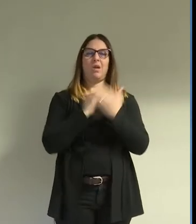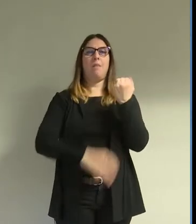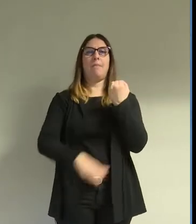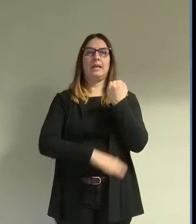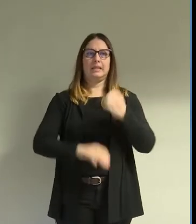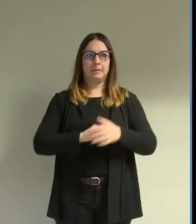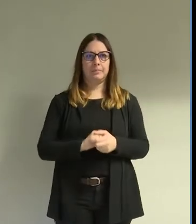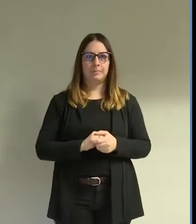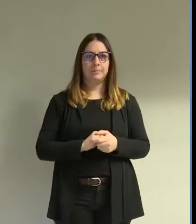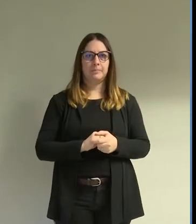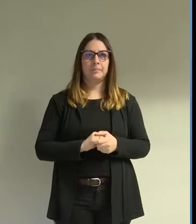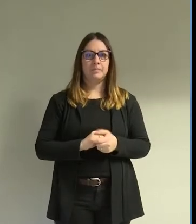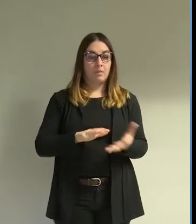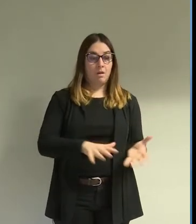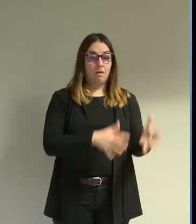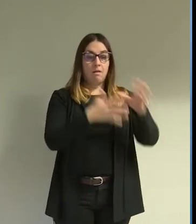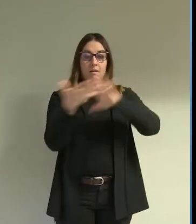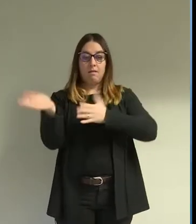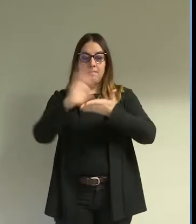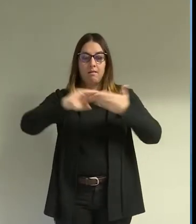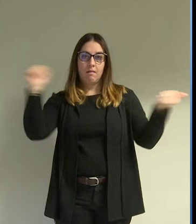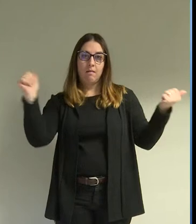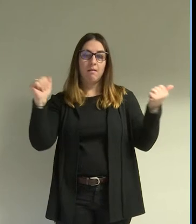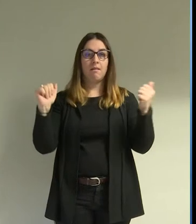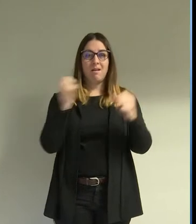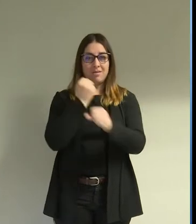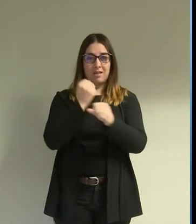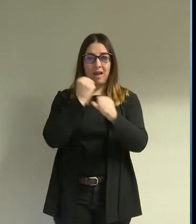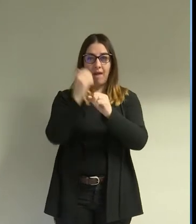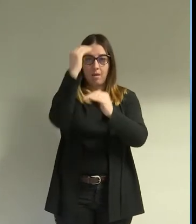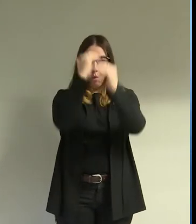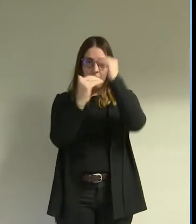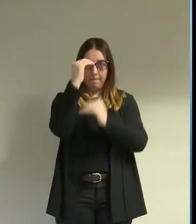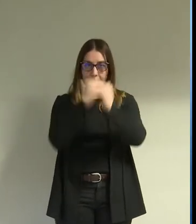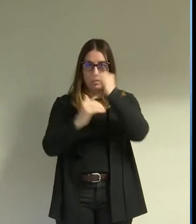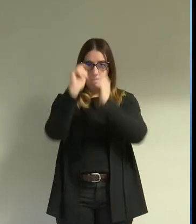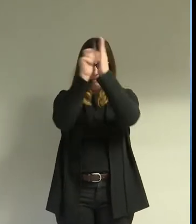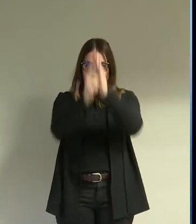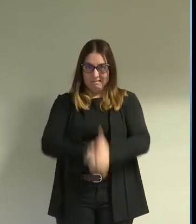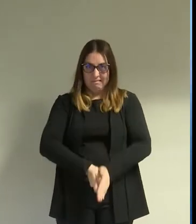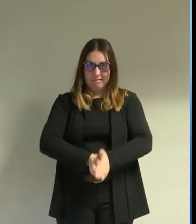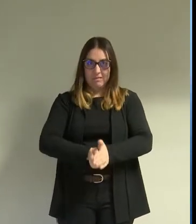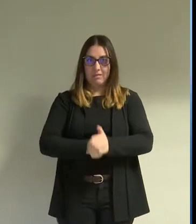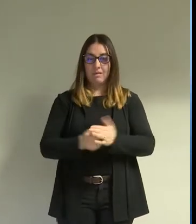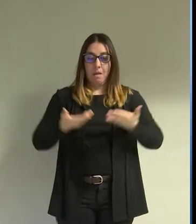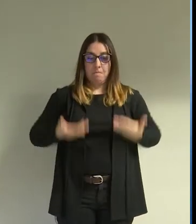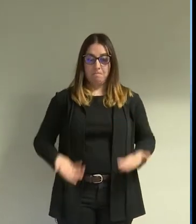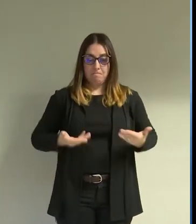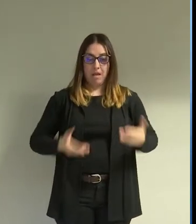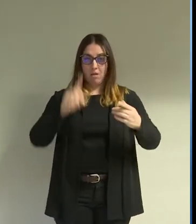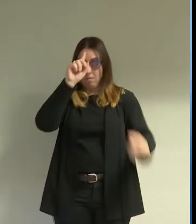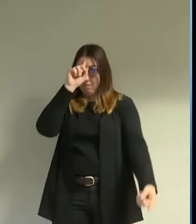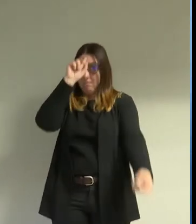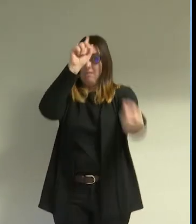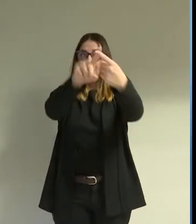trajectoire de transition c'est un exercice de planification entre du chemin qu'il a parcouru entre l'état actuel était cette cible